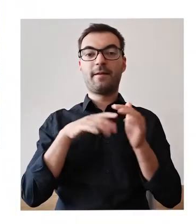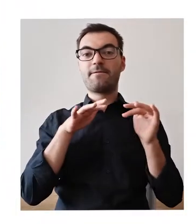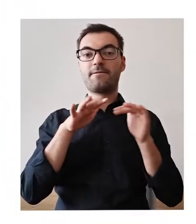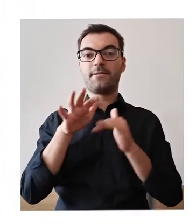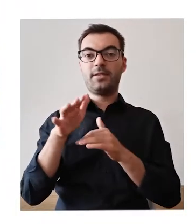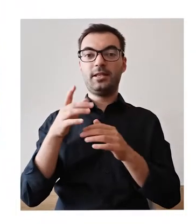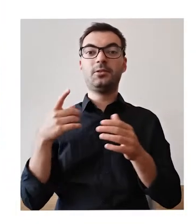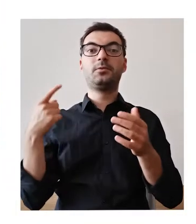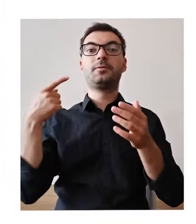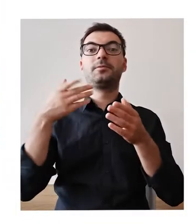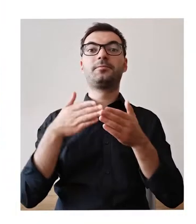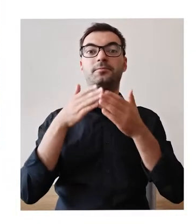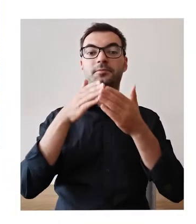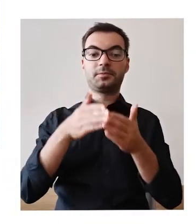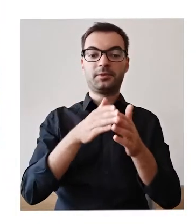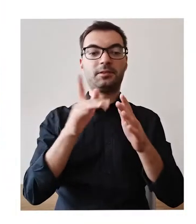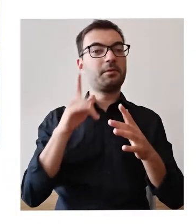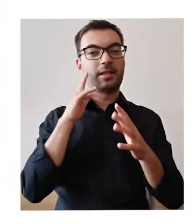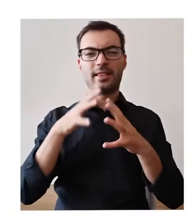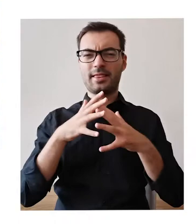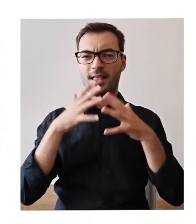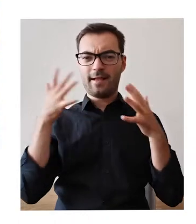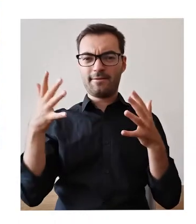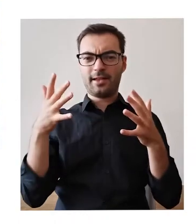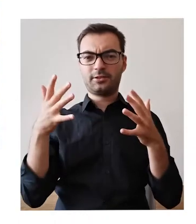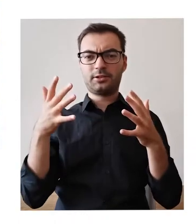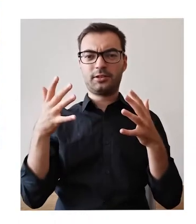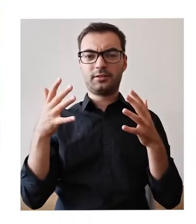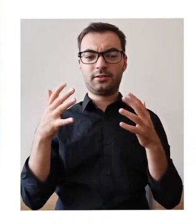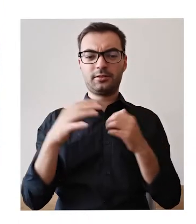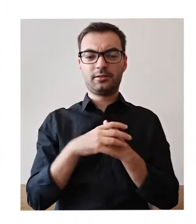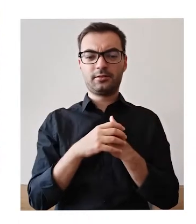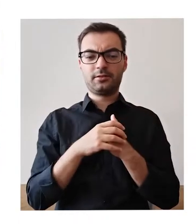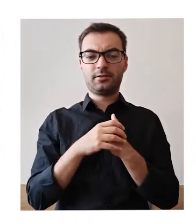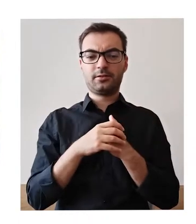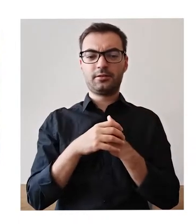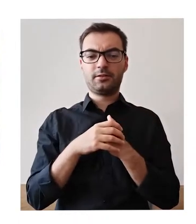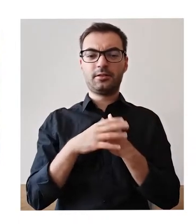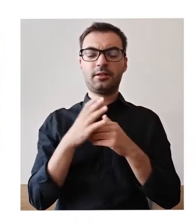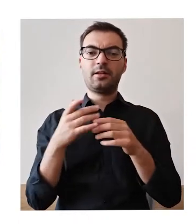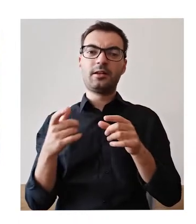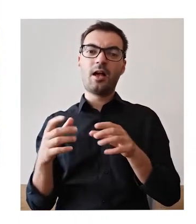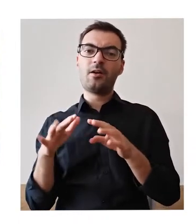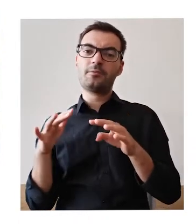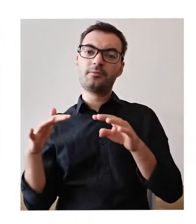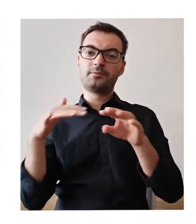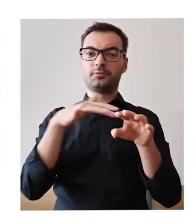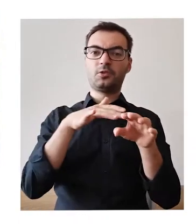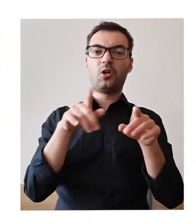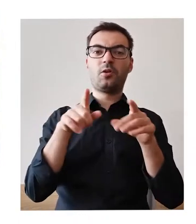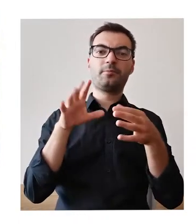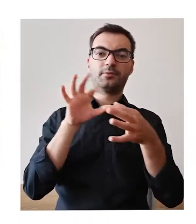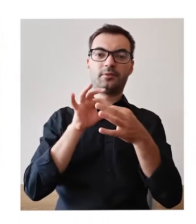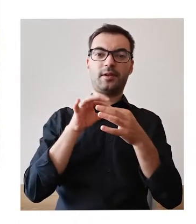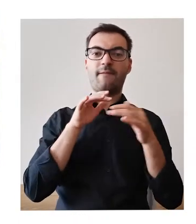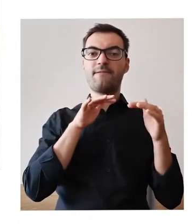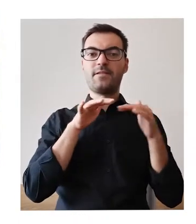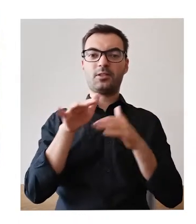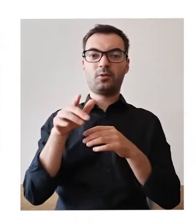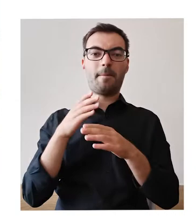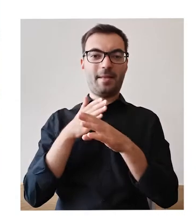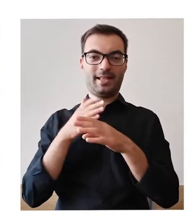pizza wpada jest jednym z największych leworęcznych dopływów królowej polskich rzek